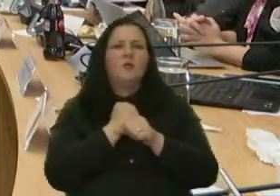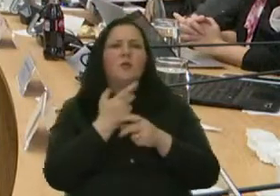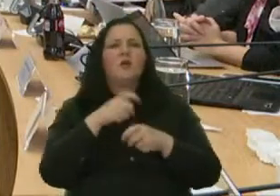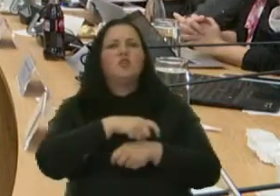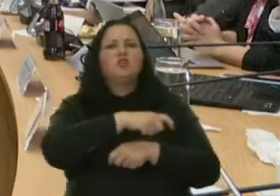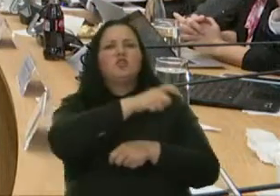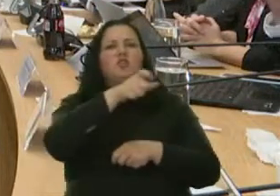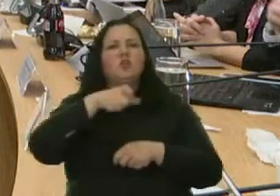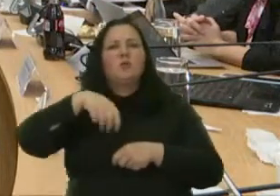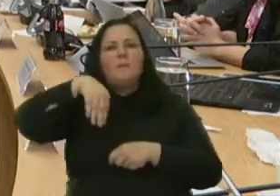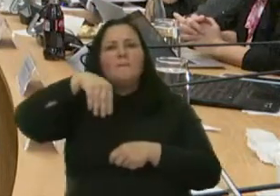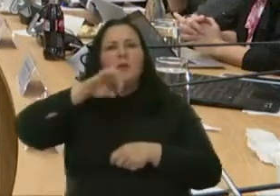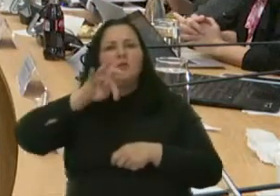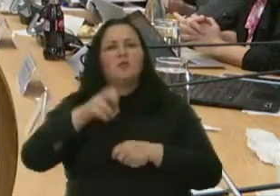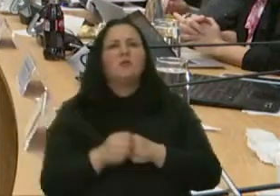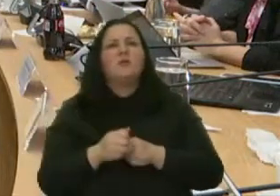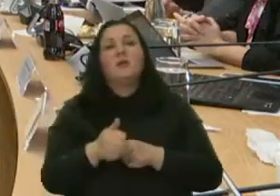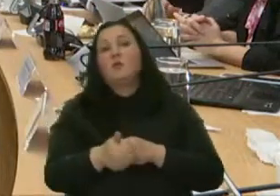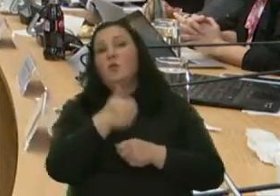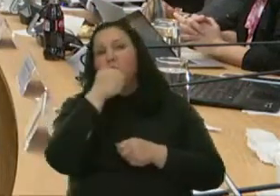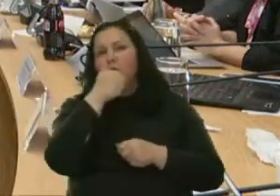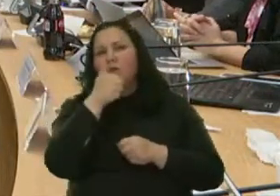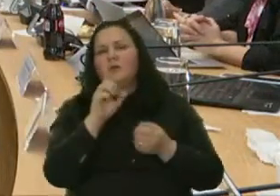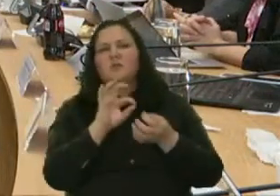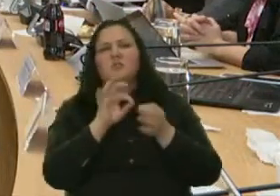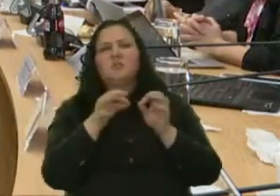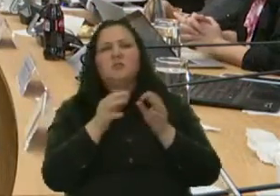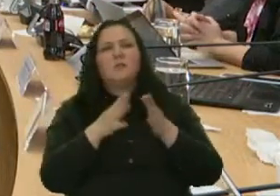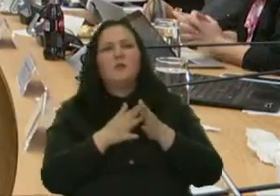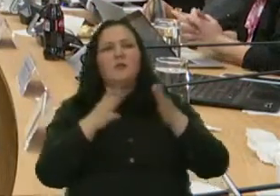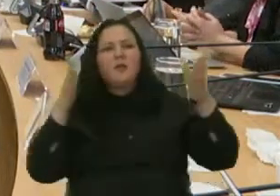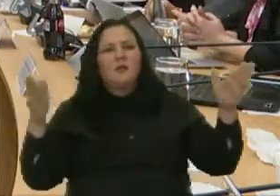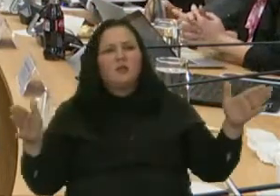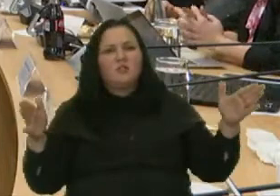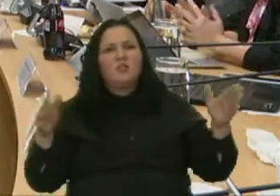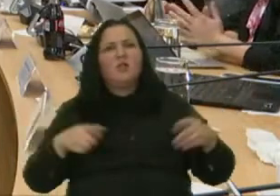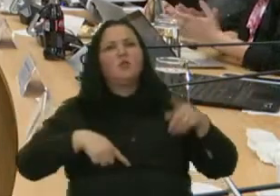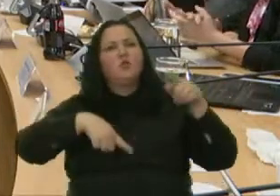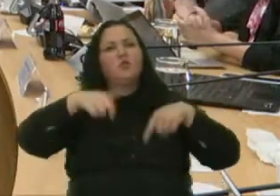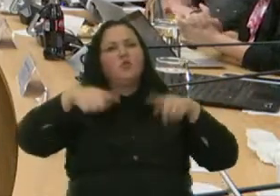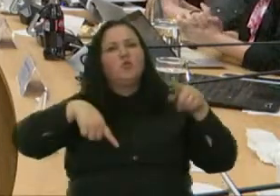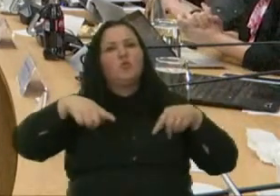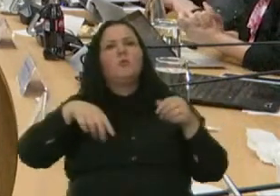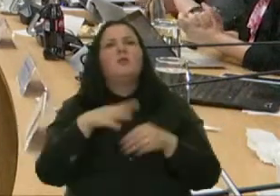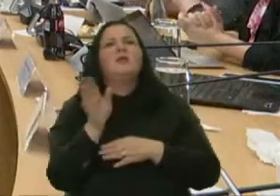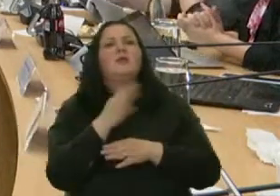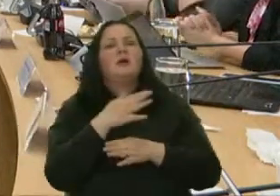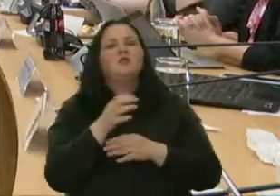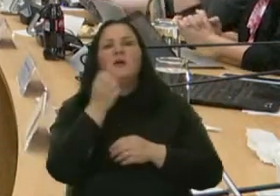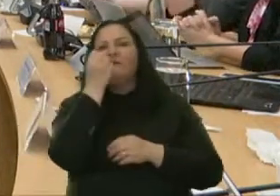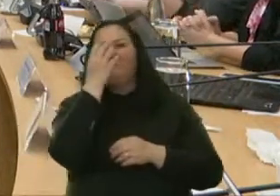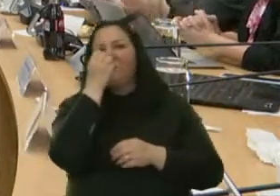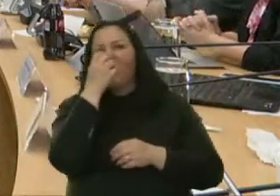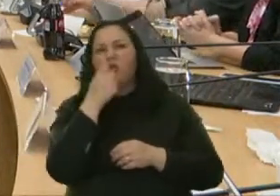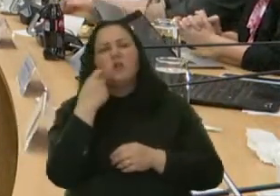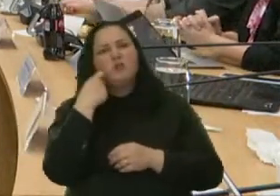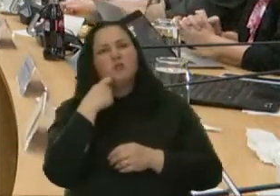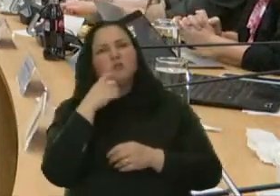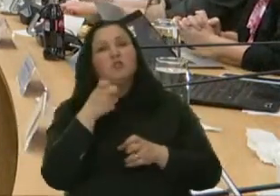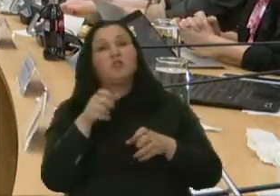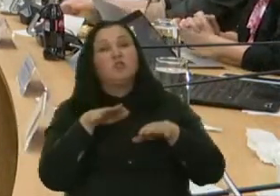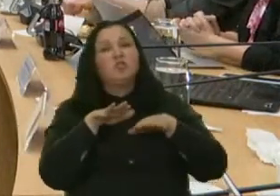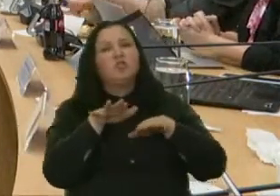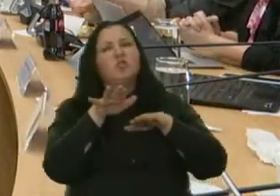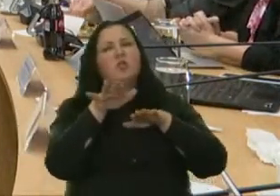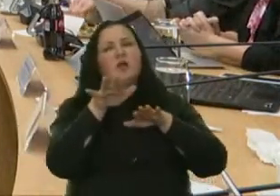centura metropolitană etapa un care înseamnă lărgirea drumului Național Florești Cluj Napoca și traficul